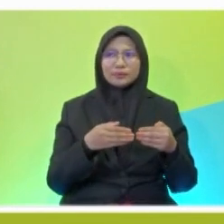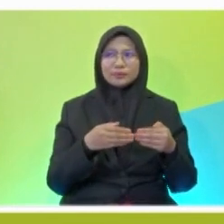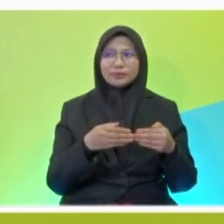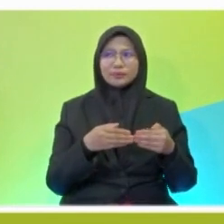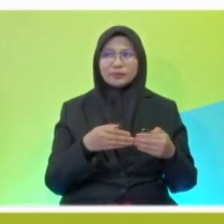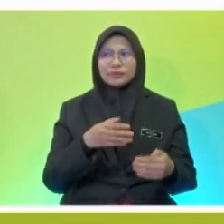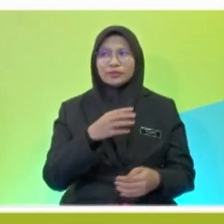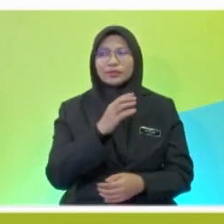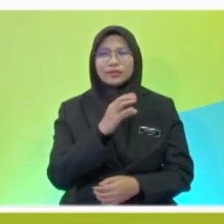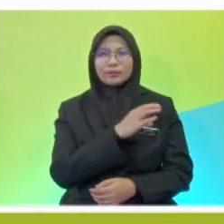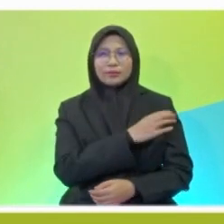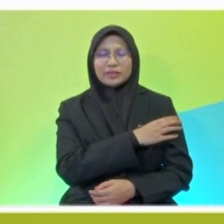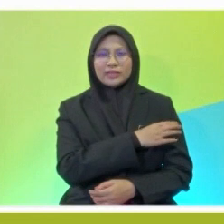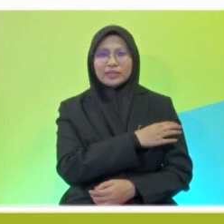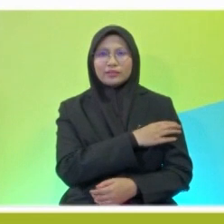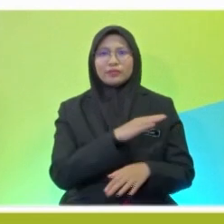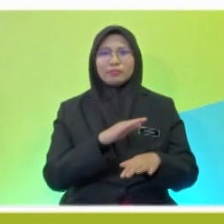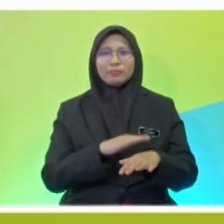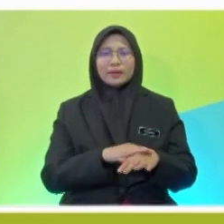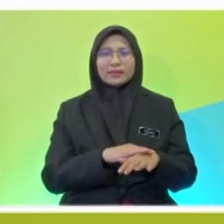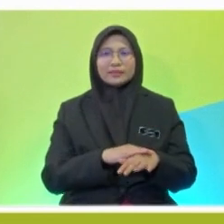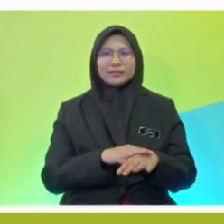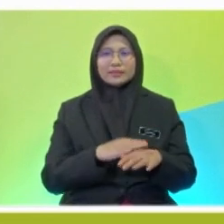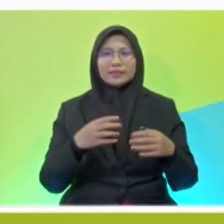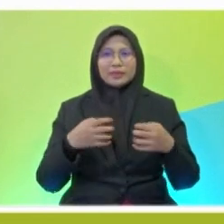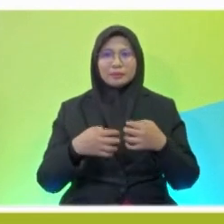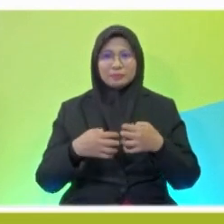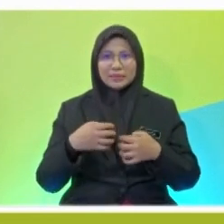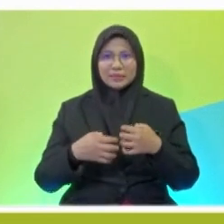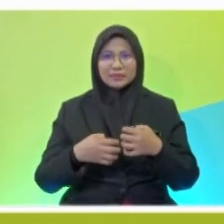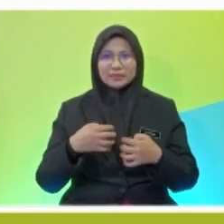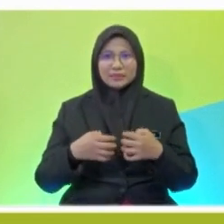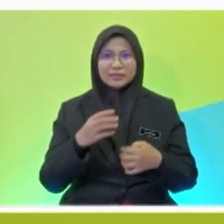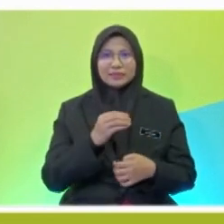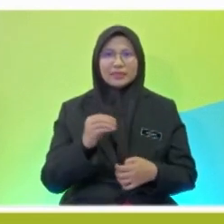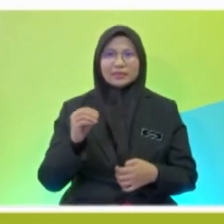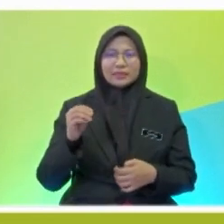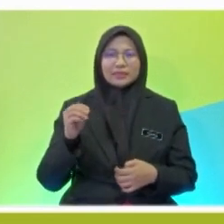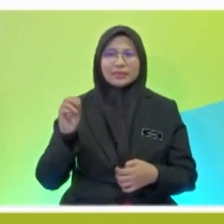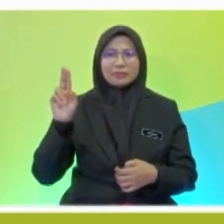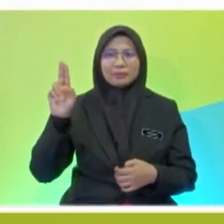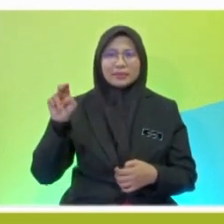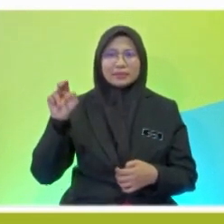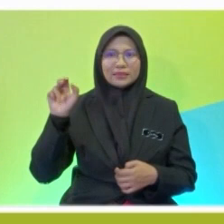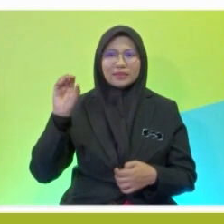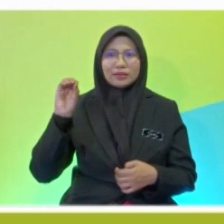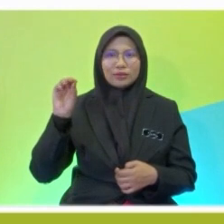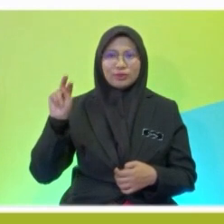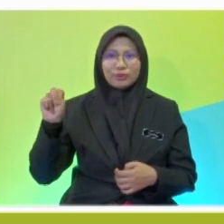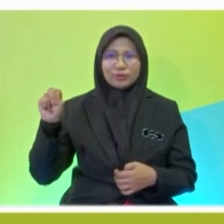pada alat digital untuk mengukur bacaan dan tekan butang on seterusnya kita